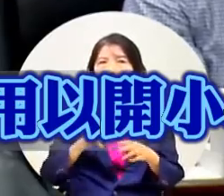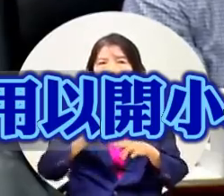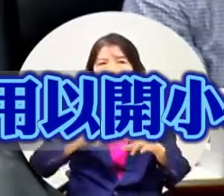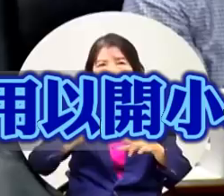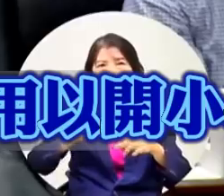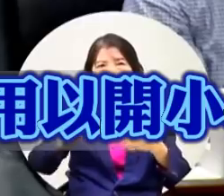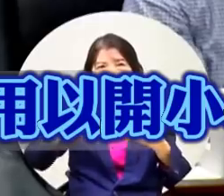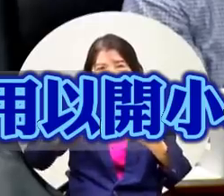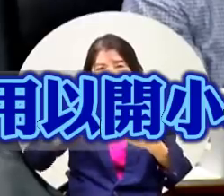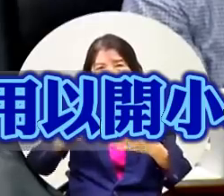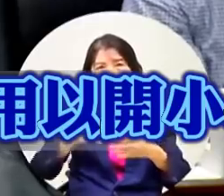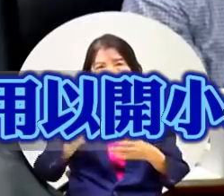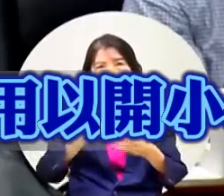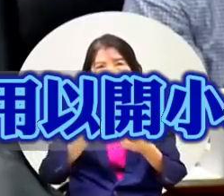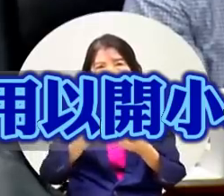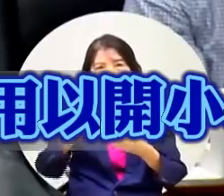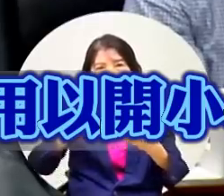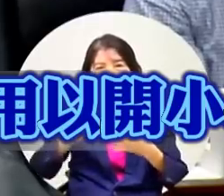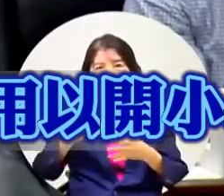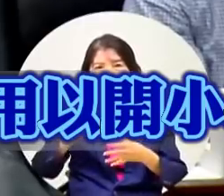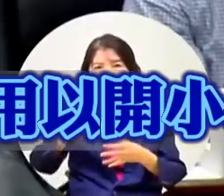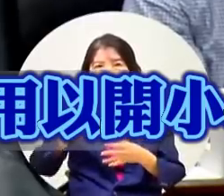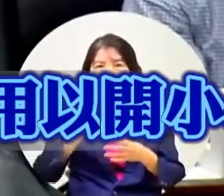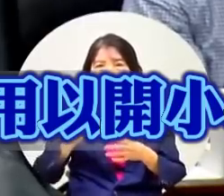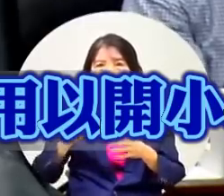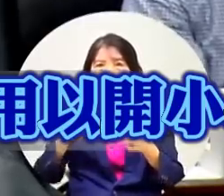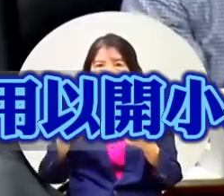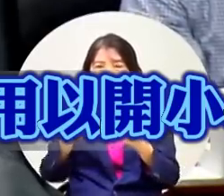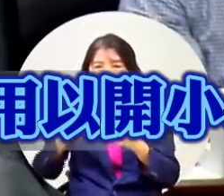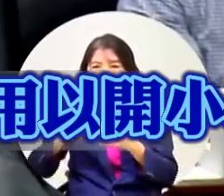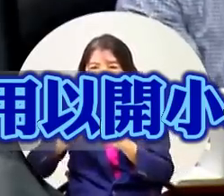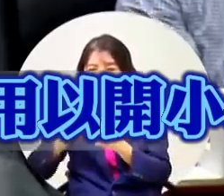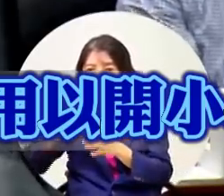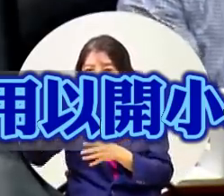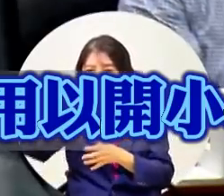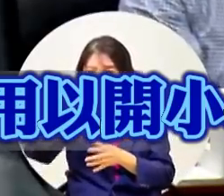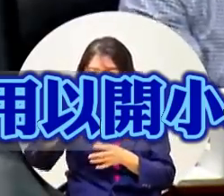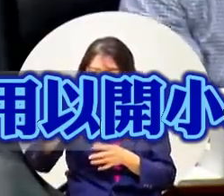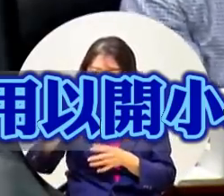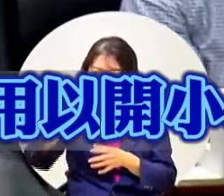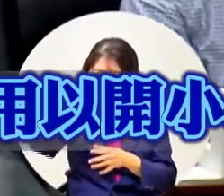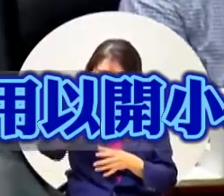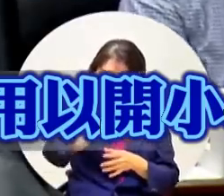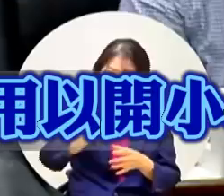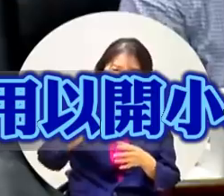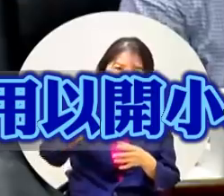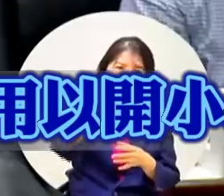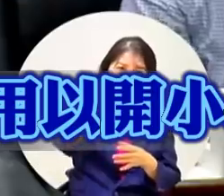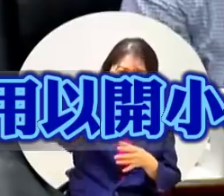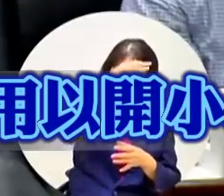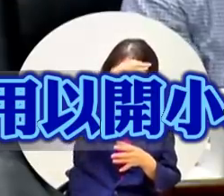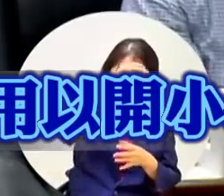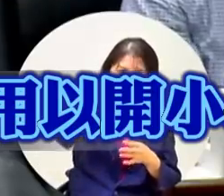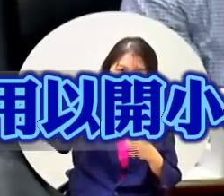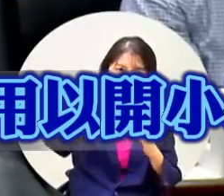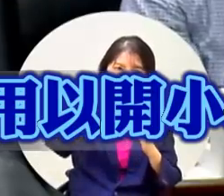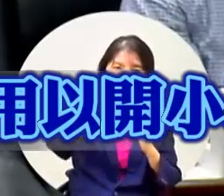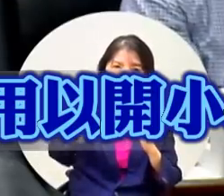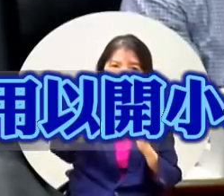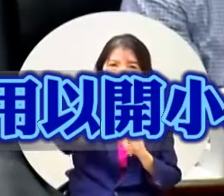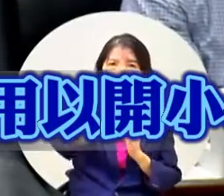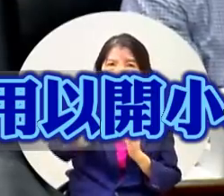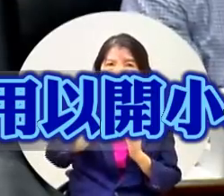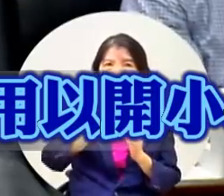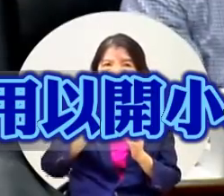时间有人捡到钱去派出所交钱，这之间的连结很多法律的程式需要去释宜，可